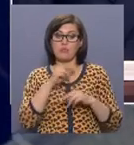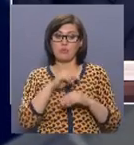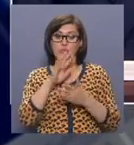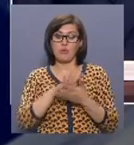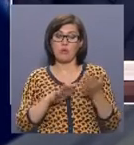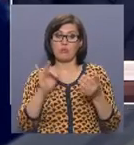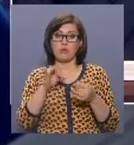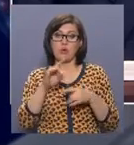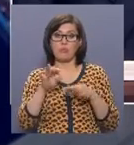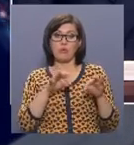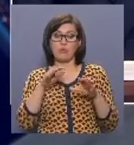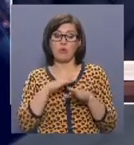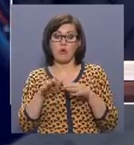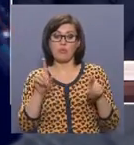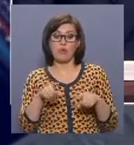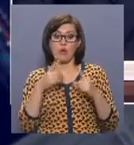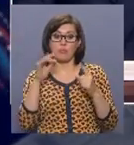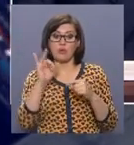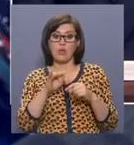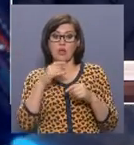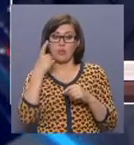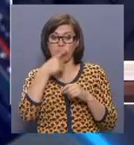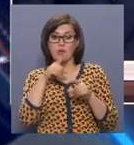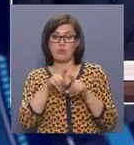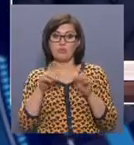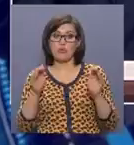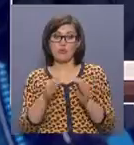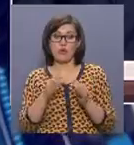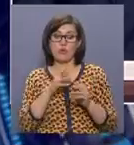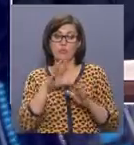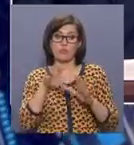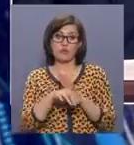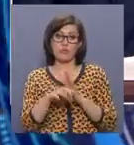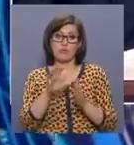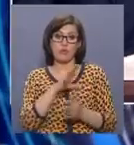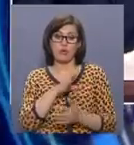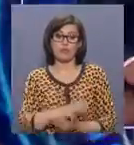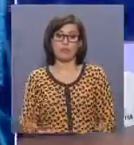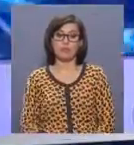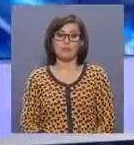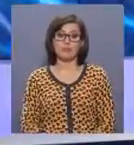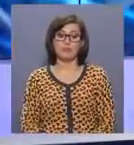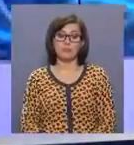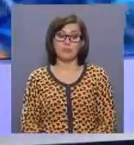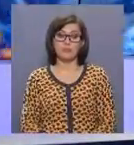жалғасқан. Жүйелер толығымен қалпына келгенше жекелеген шектеулер енгізілген болатын.